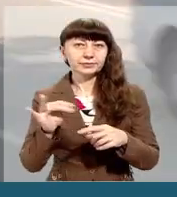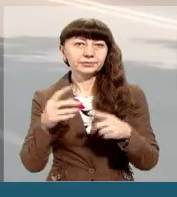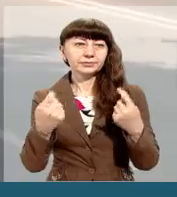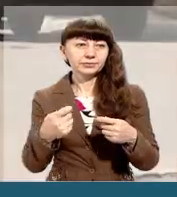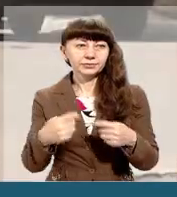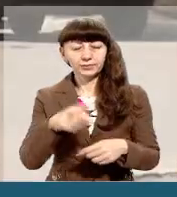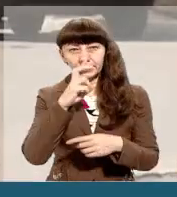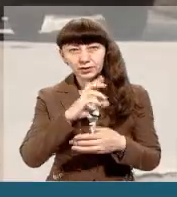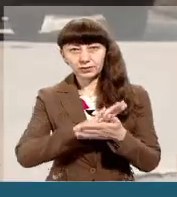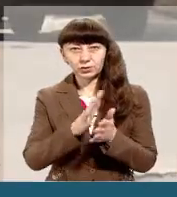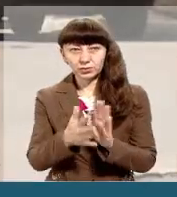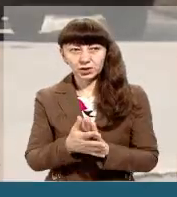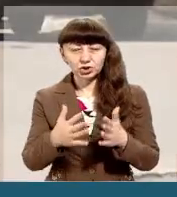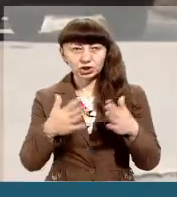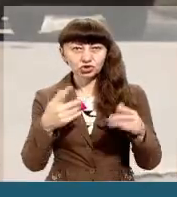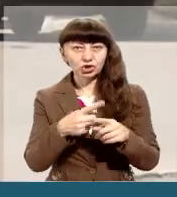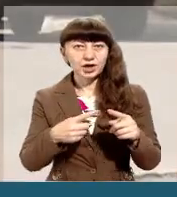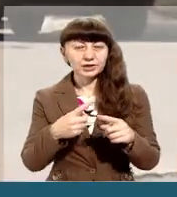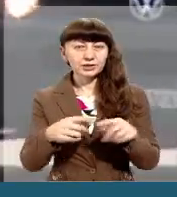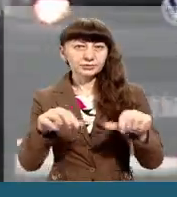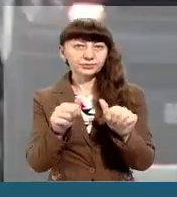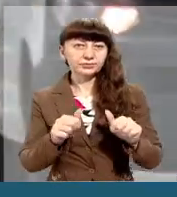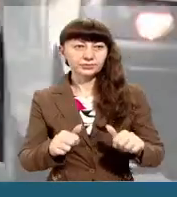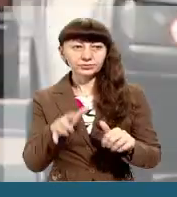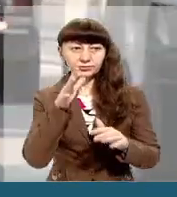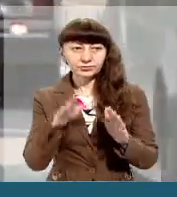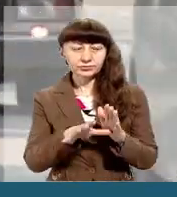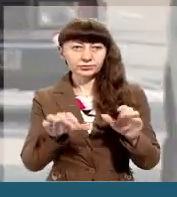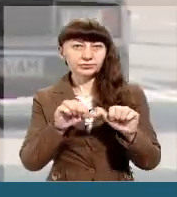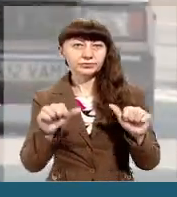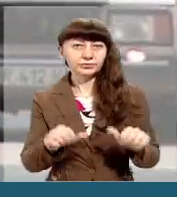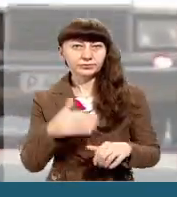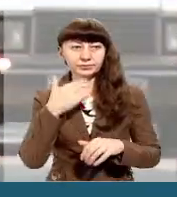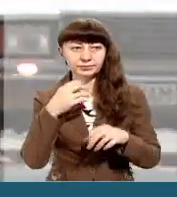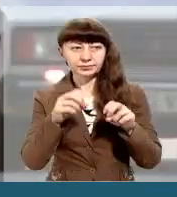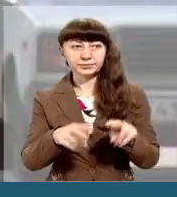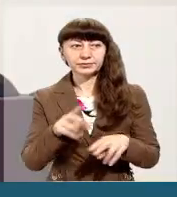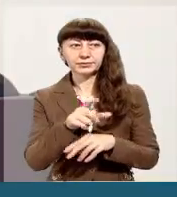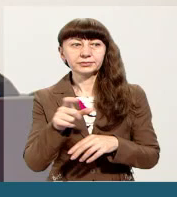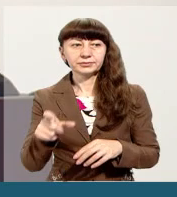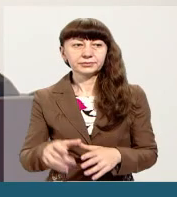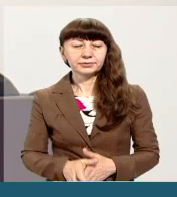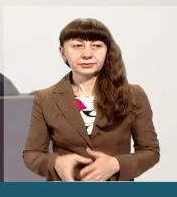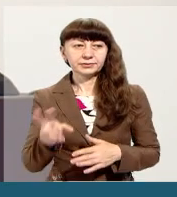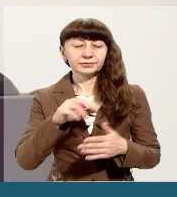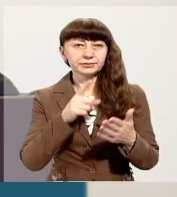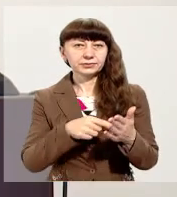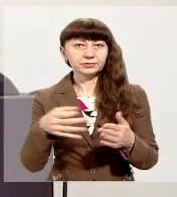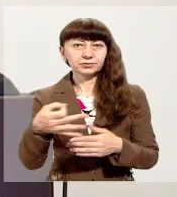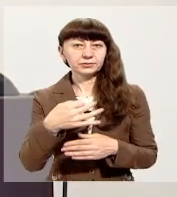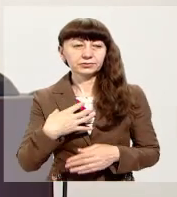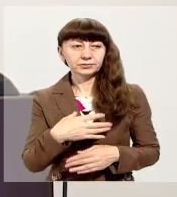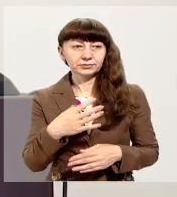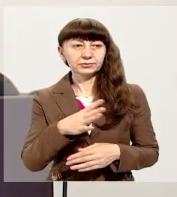продажа. Государственные услуги в большинстве случаев оформляются в электронном формате, говорят специалисты. Для городов областного значения